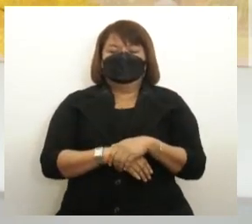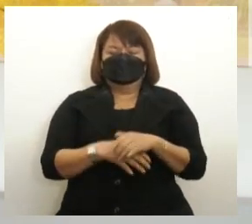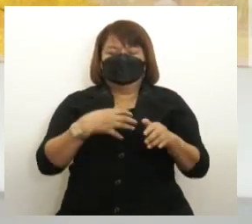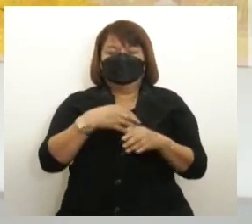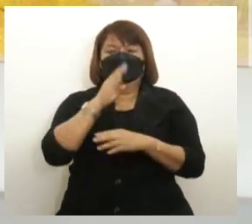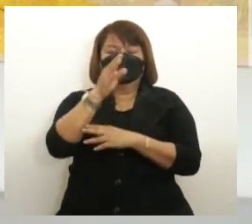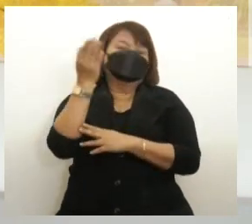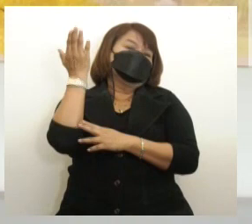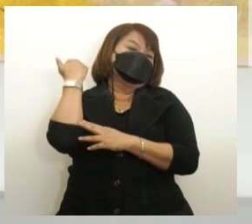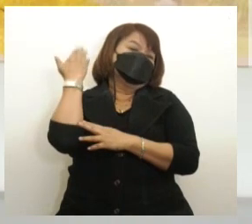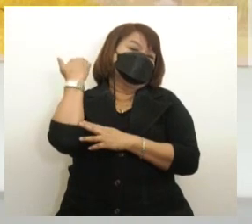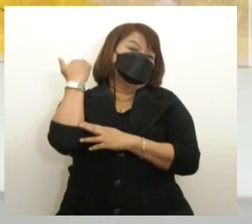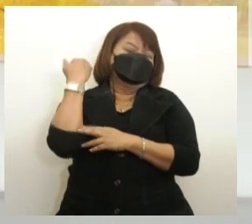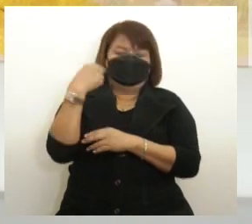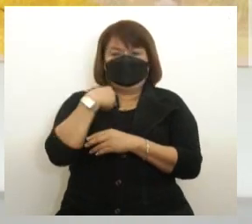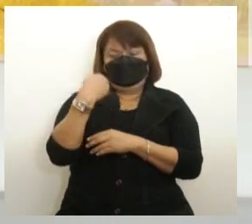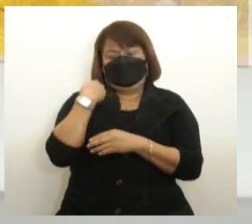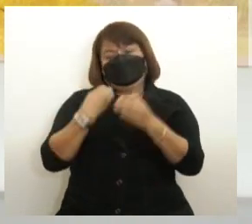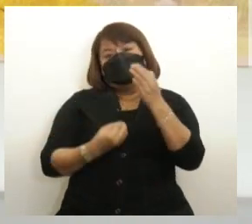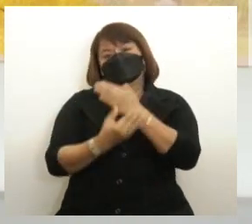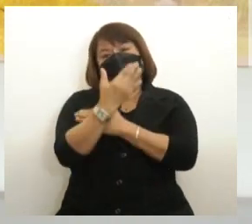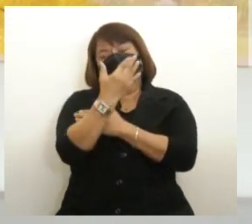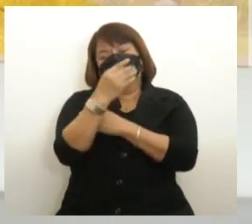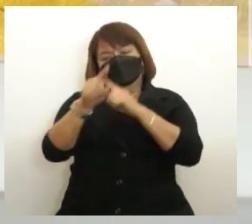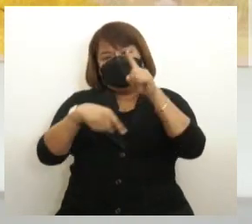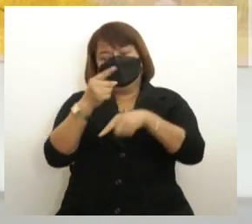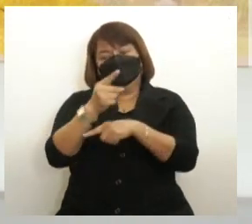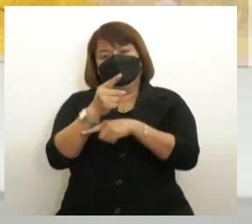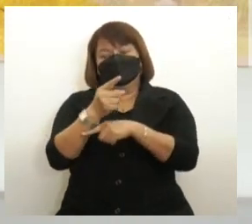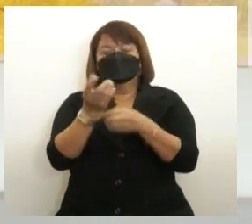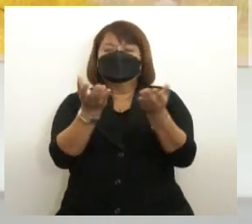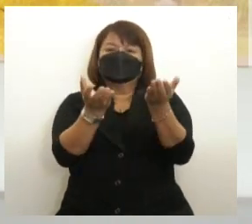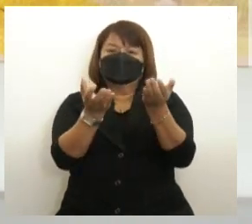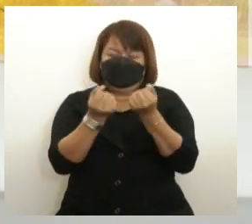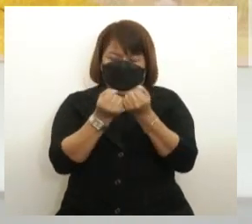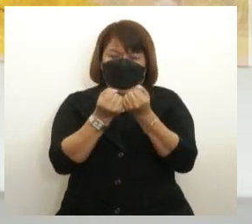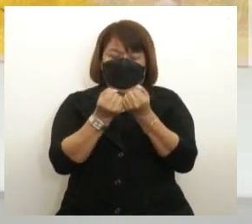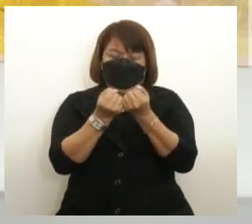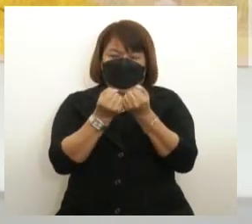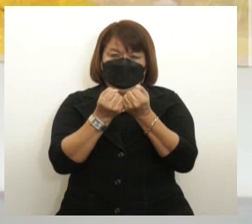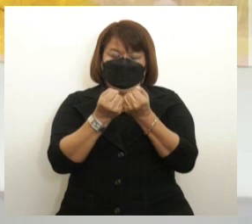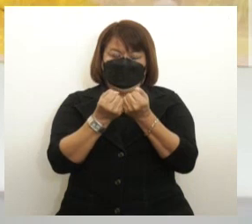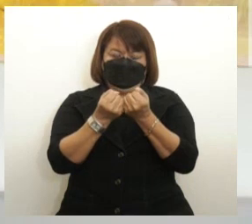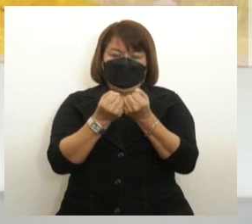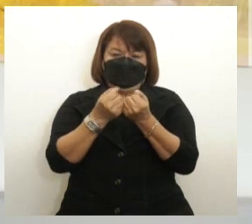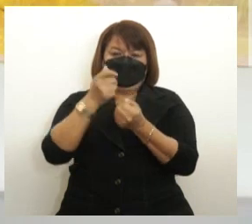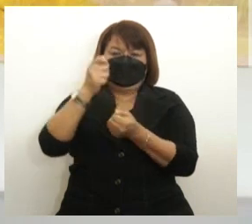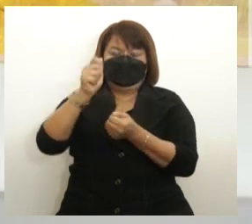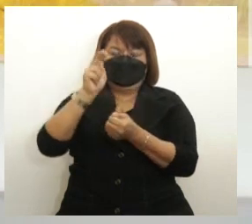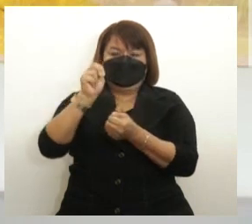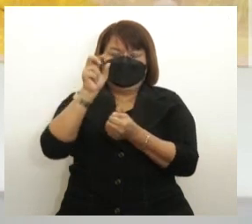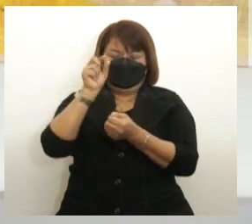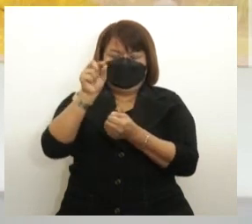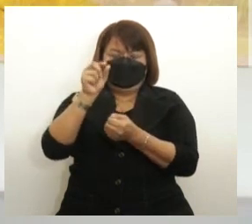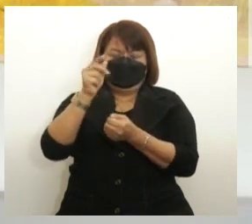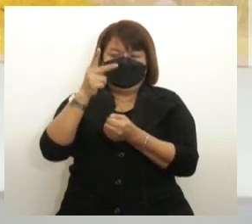านนี้นะครับผมได้มีโอกาสได้ไปรับ ท่านองคมนตรีท่านพลเอกด